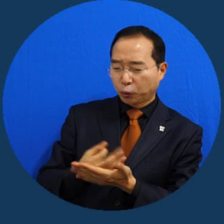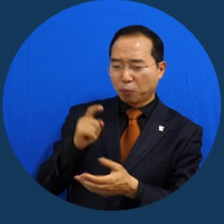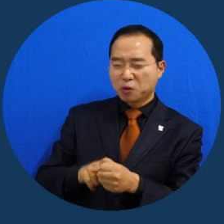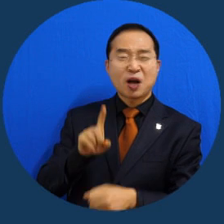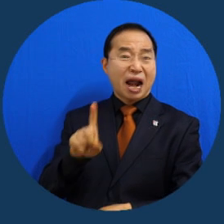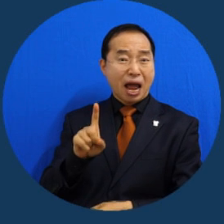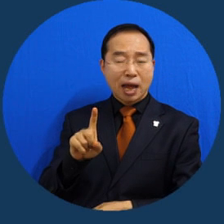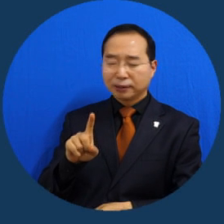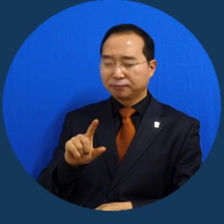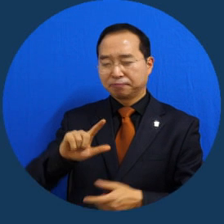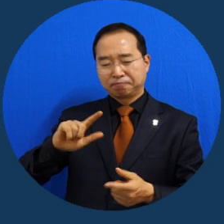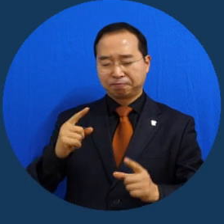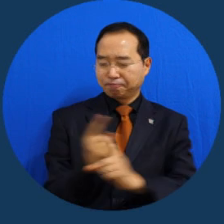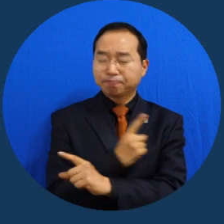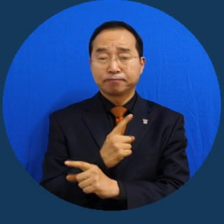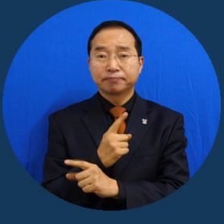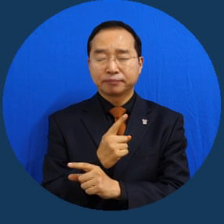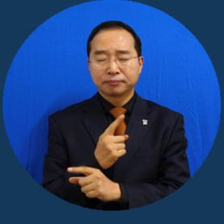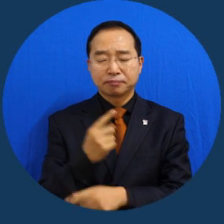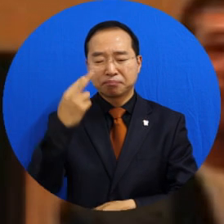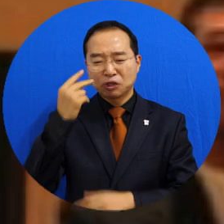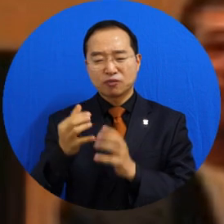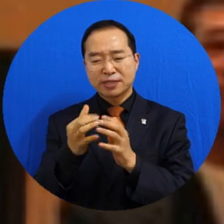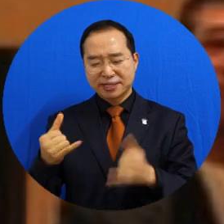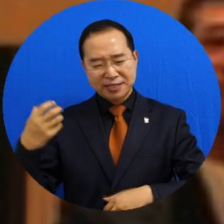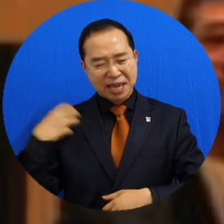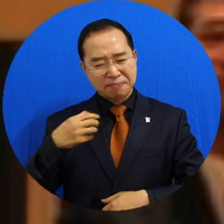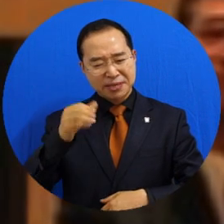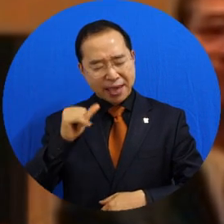거듭나는 계기가 되었어요.